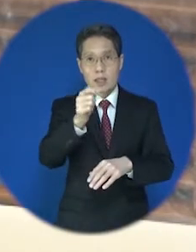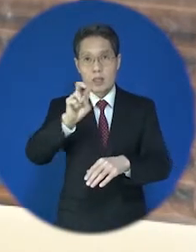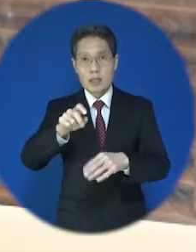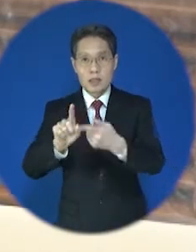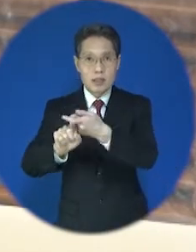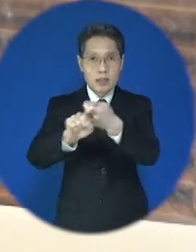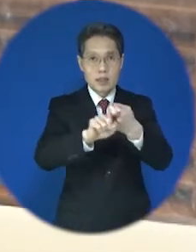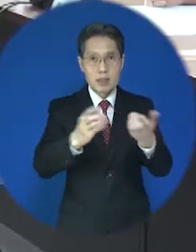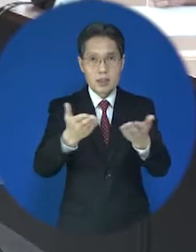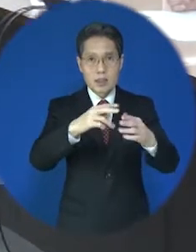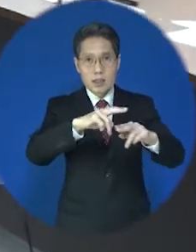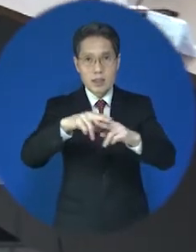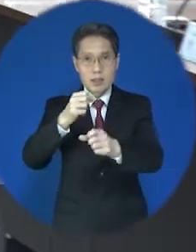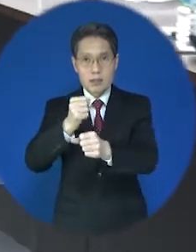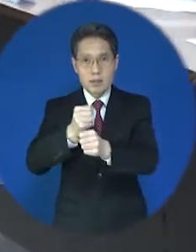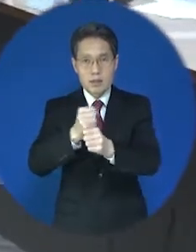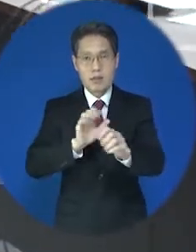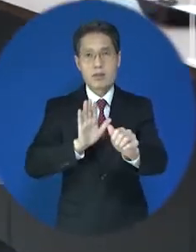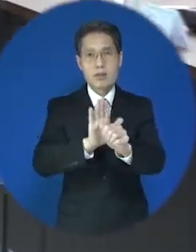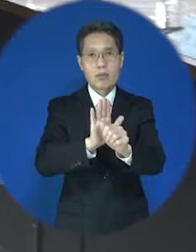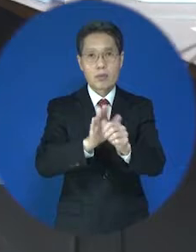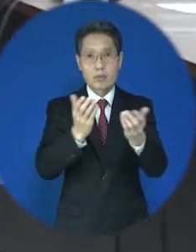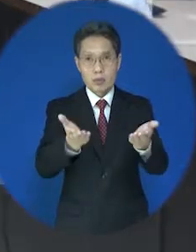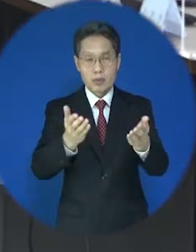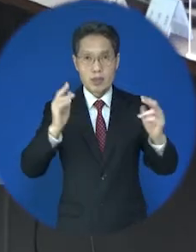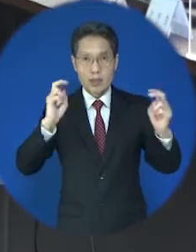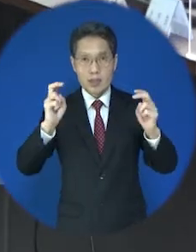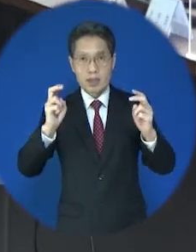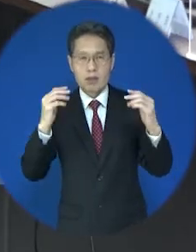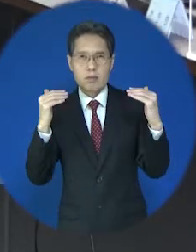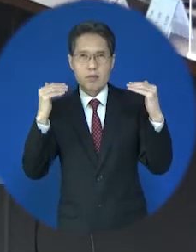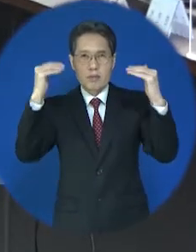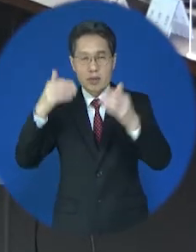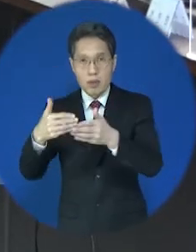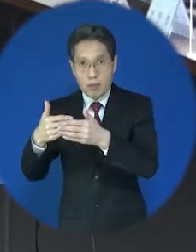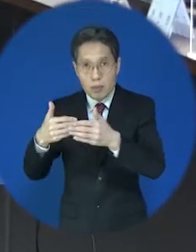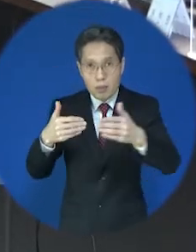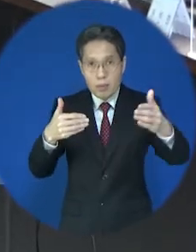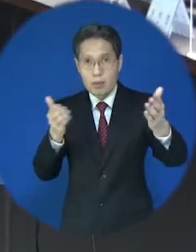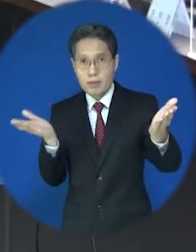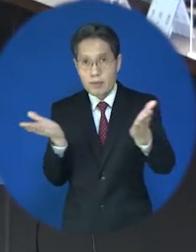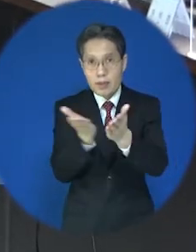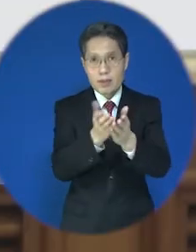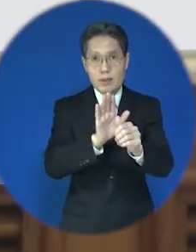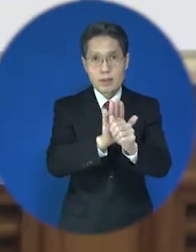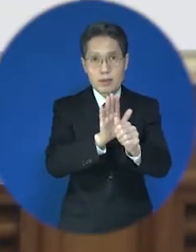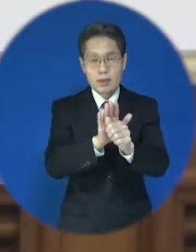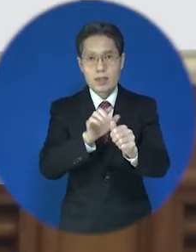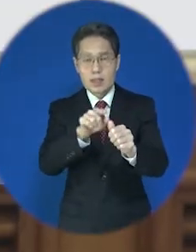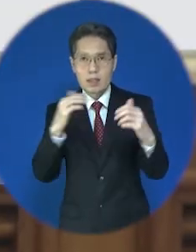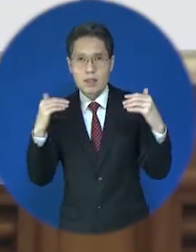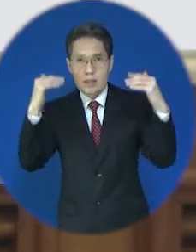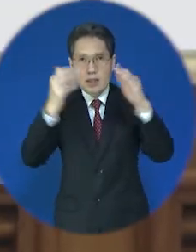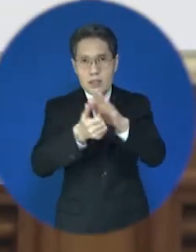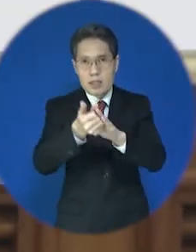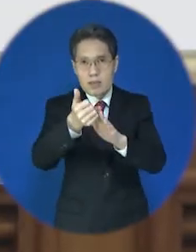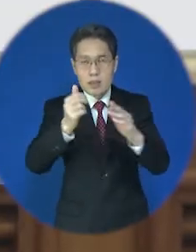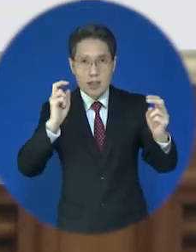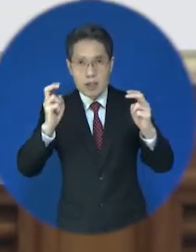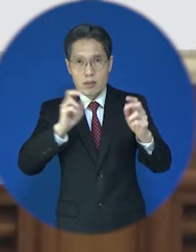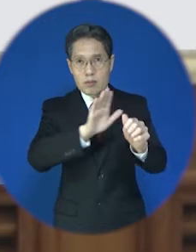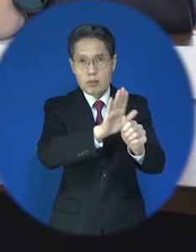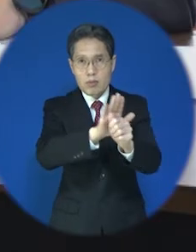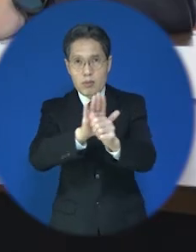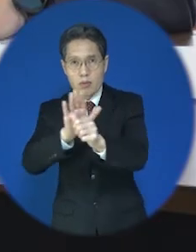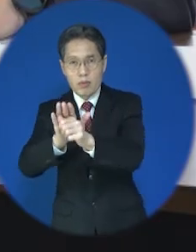일자리 사업 추진으로 취 창업을 지원하고 기업 성장 단계별 맞춤형 직원처럼 성장 유망 기업을 아낌없이